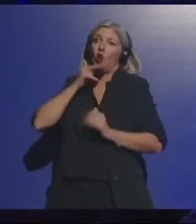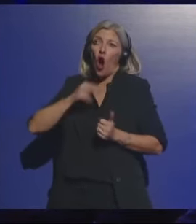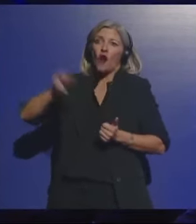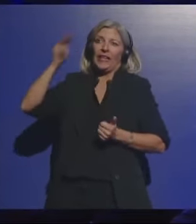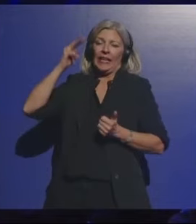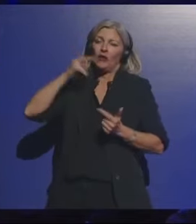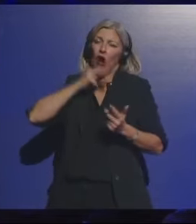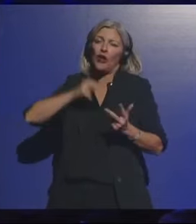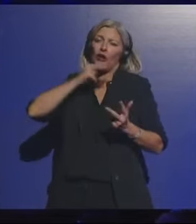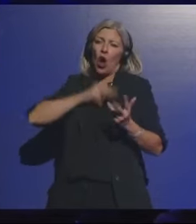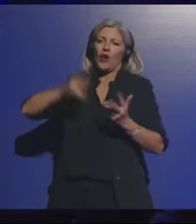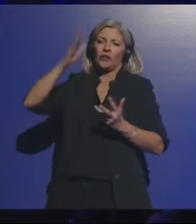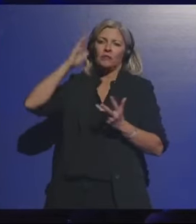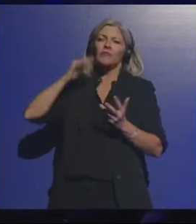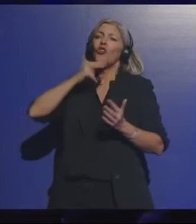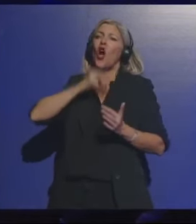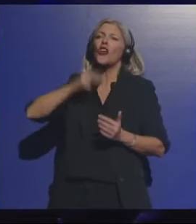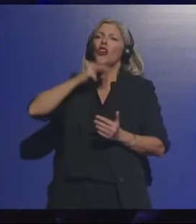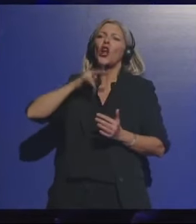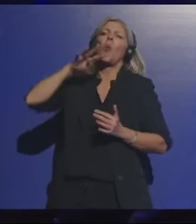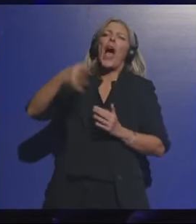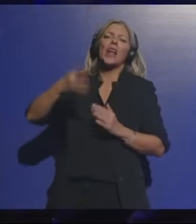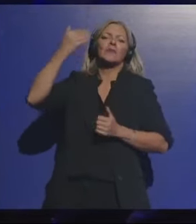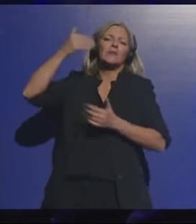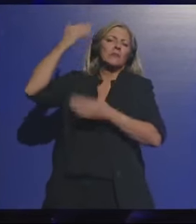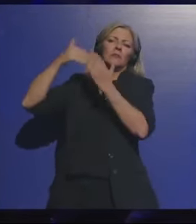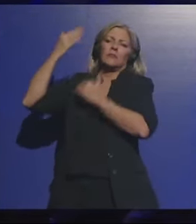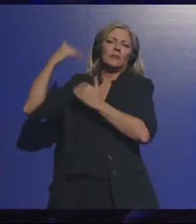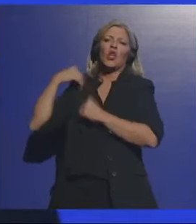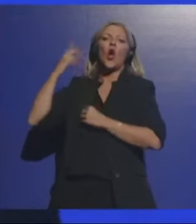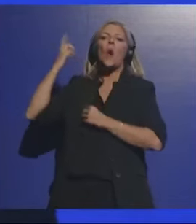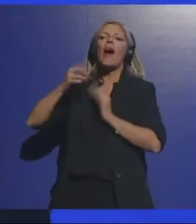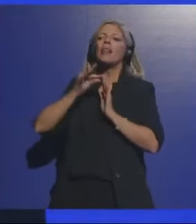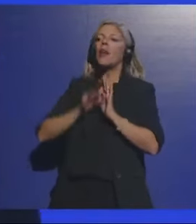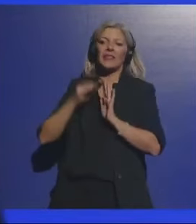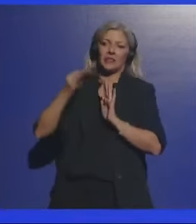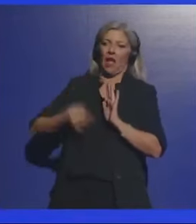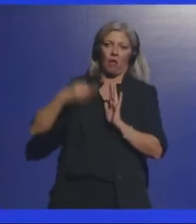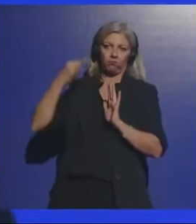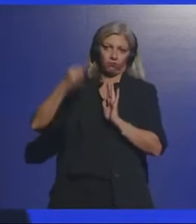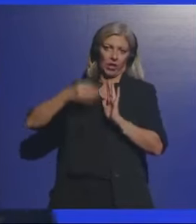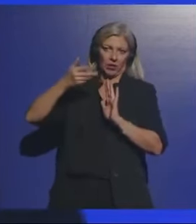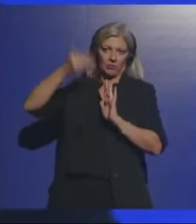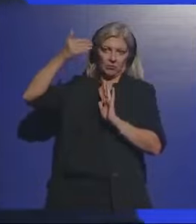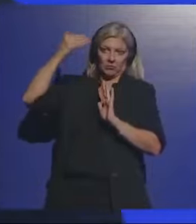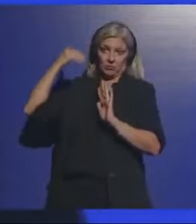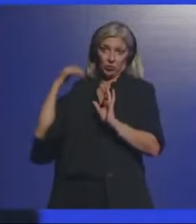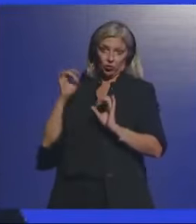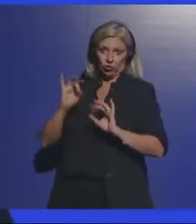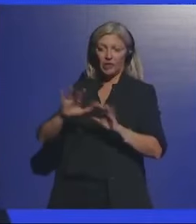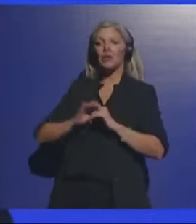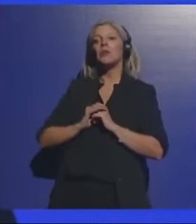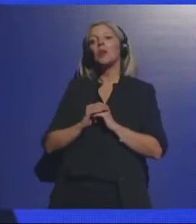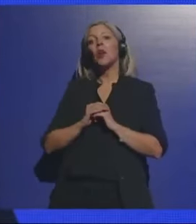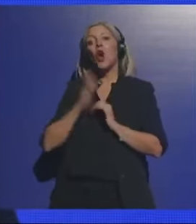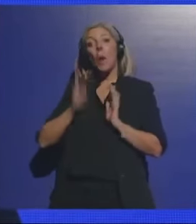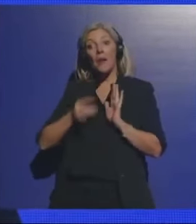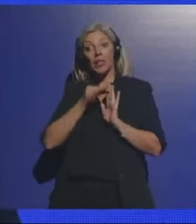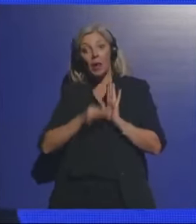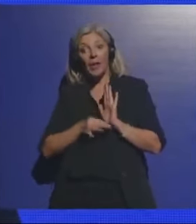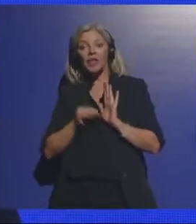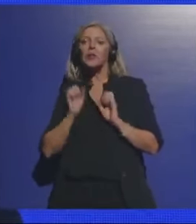nonni dei nonni dei bisnonni dei trisnonni dei quadris nonni sono dei comandamenti che secondo me vi possono aiutare